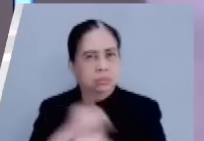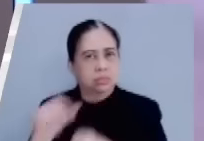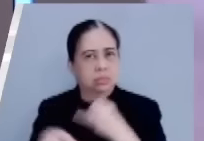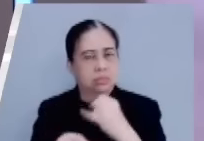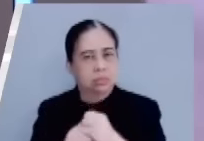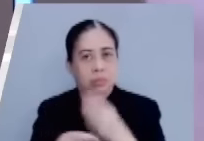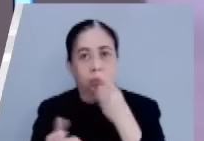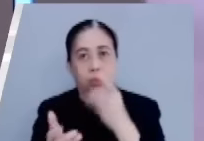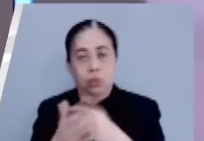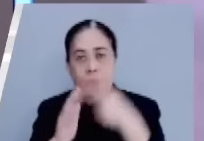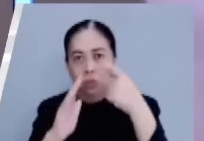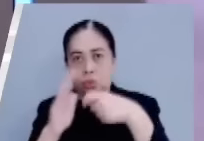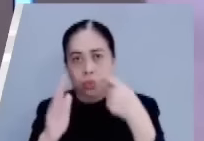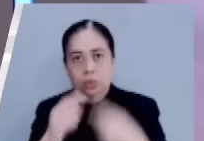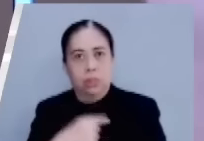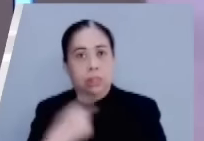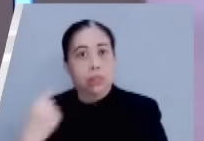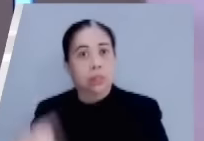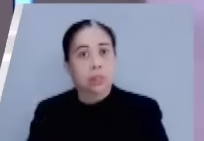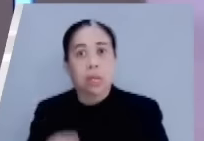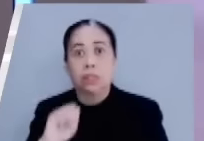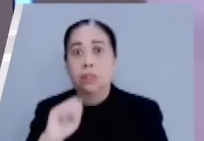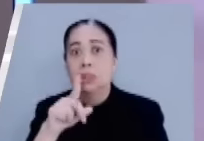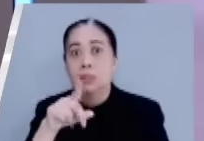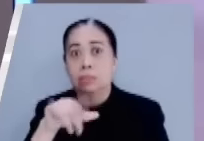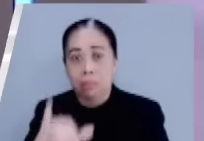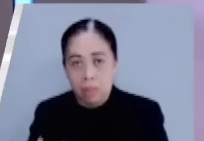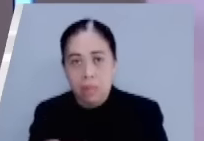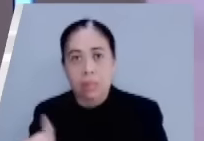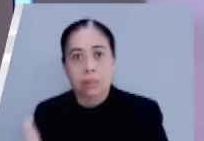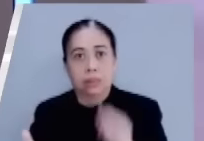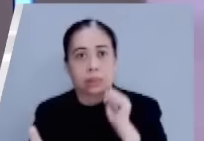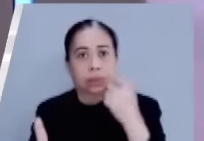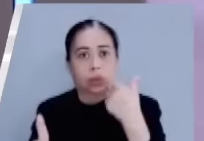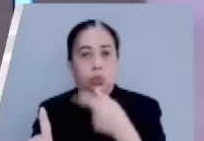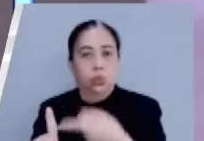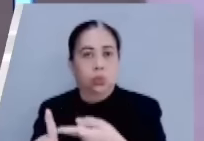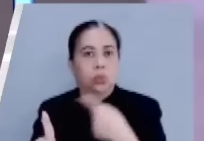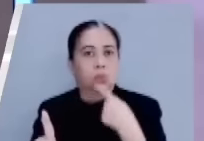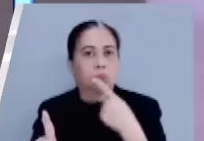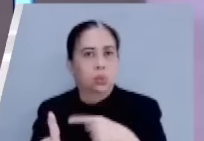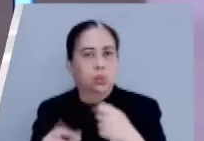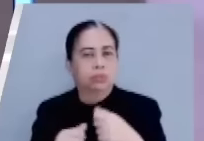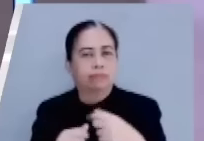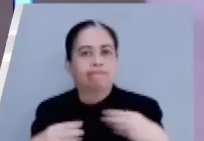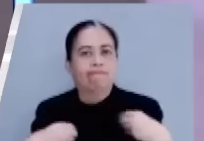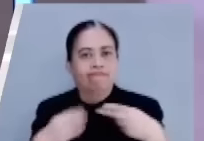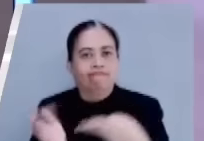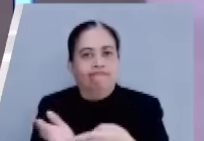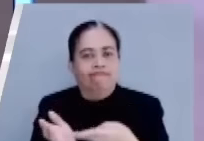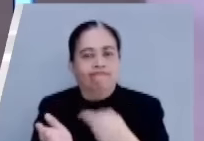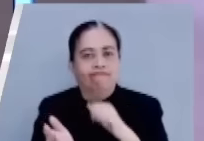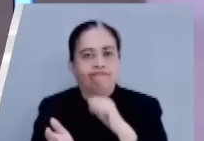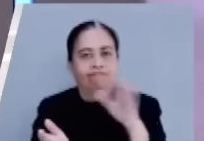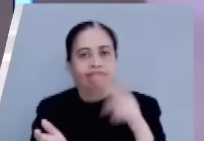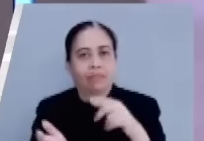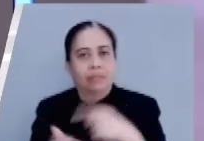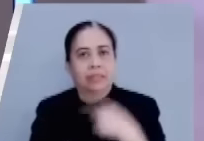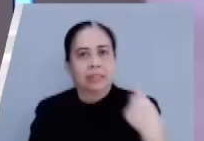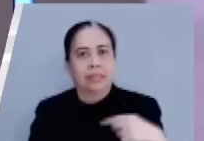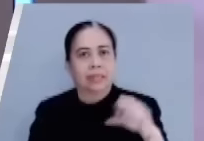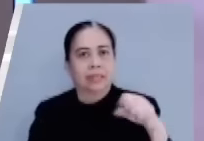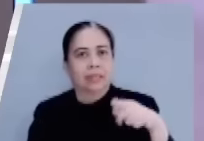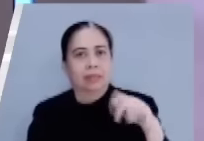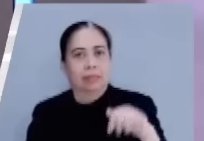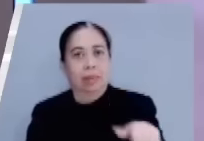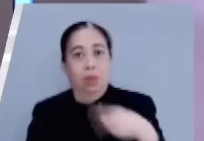na Chinese spy si Alice Guo. Ayon yan sa isang aminadong Chinese spy na hawak ng Thai